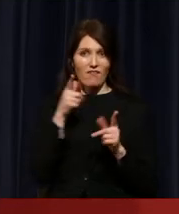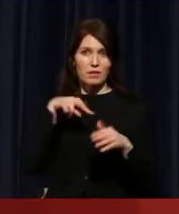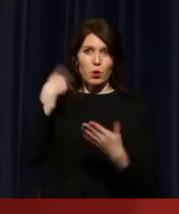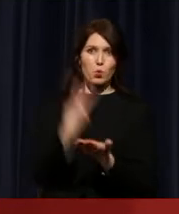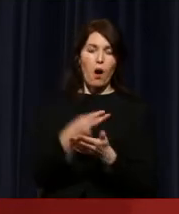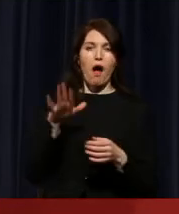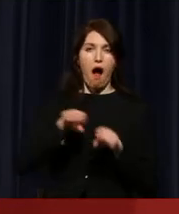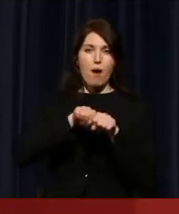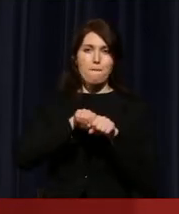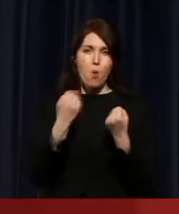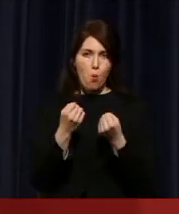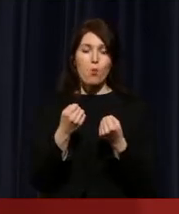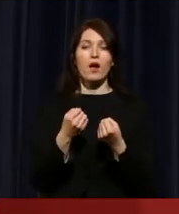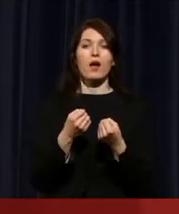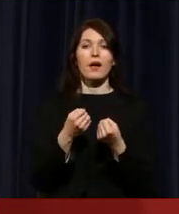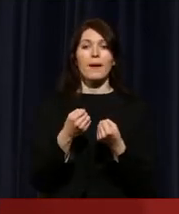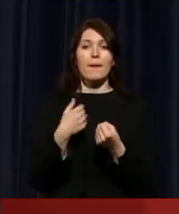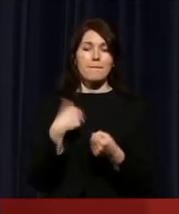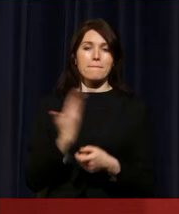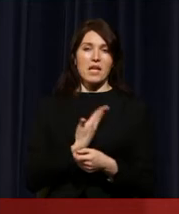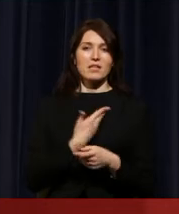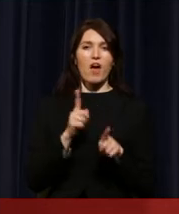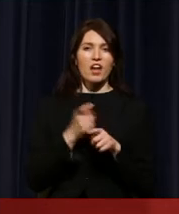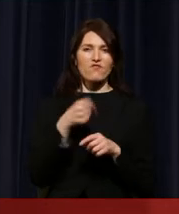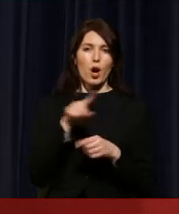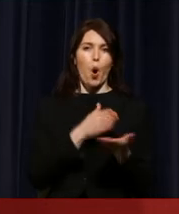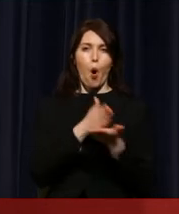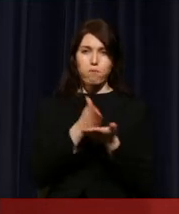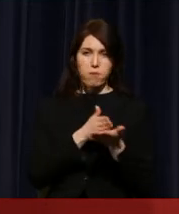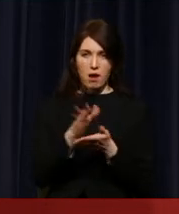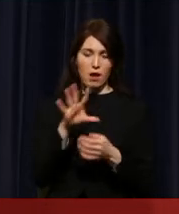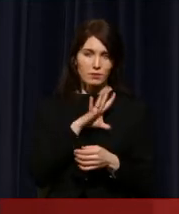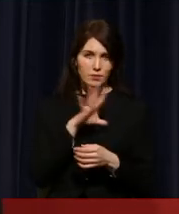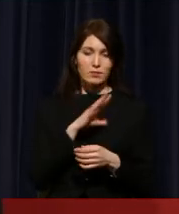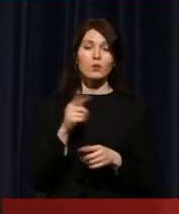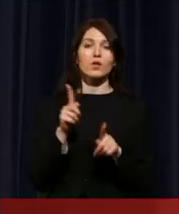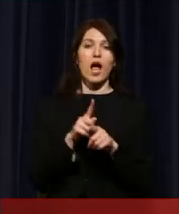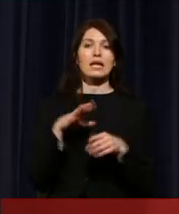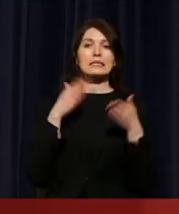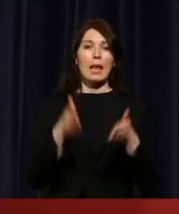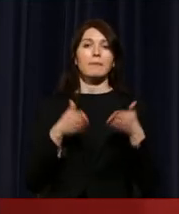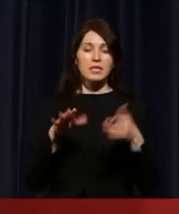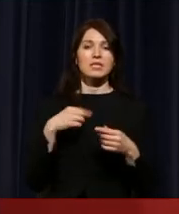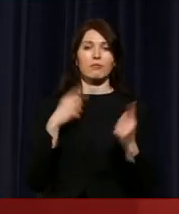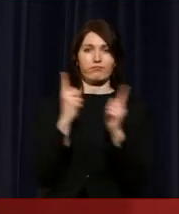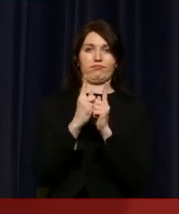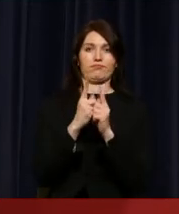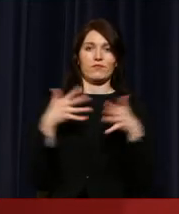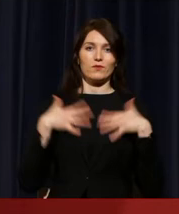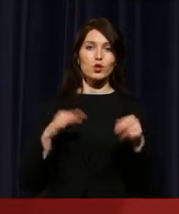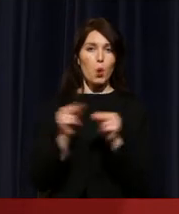krītot. Un piedzīvo arī vairākas operācijas, un tad saskāros slimnīcā ar fizioterapeitu,